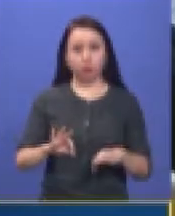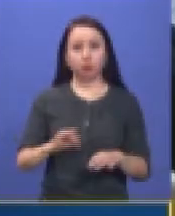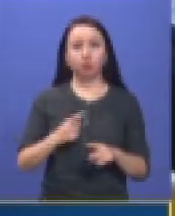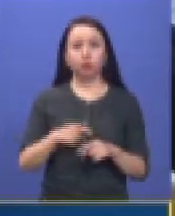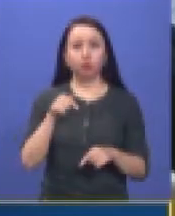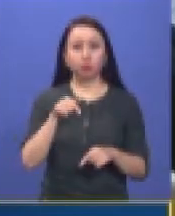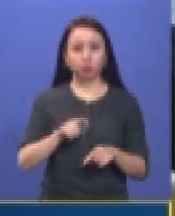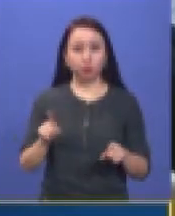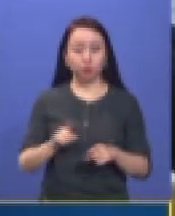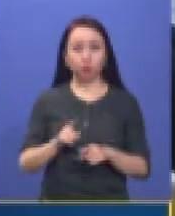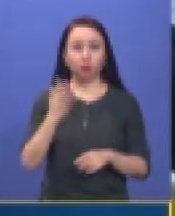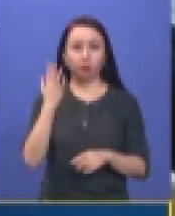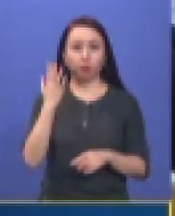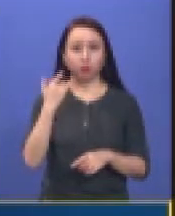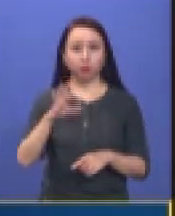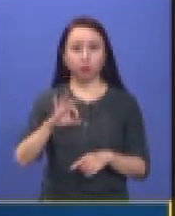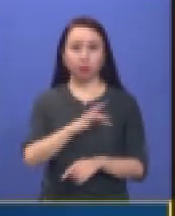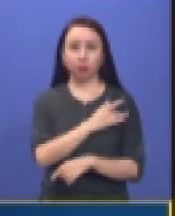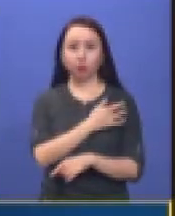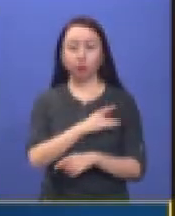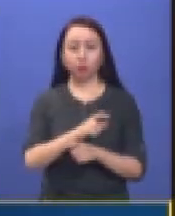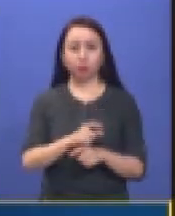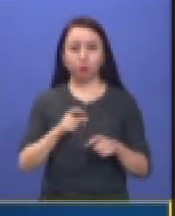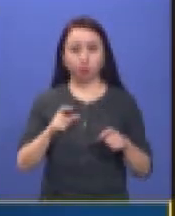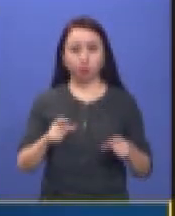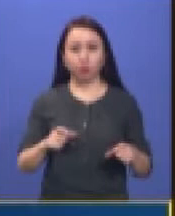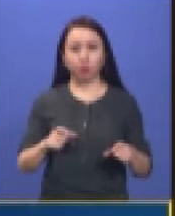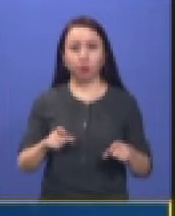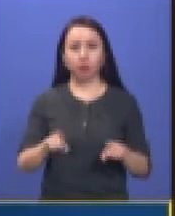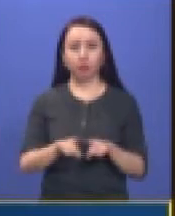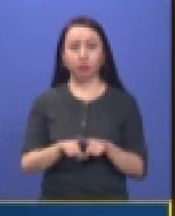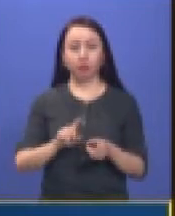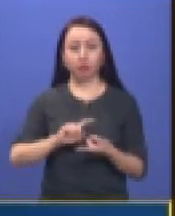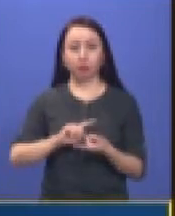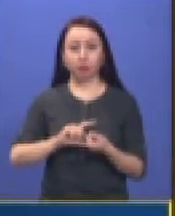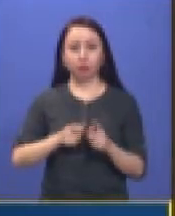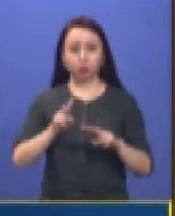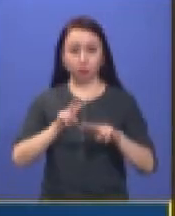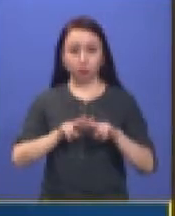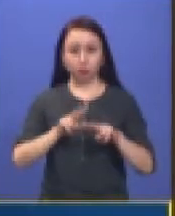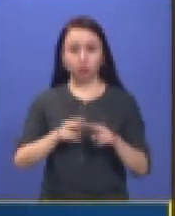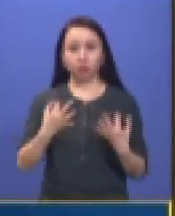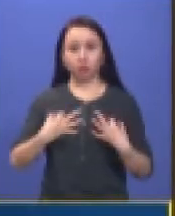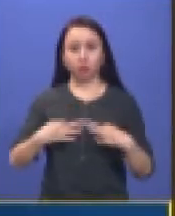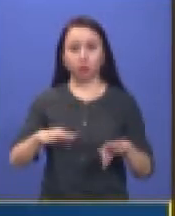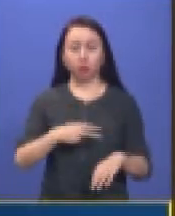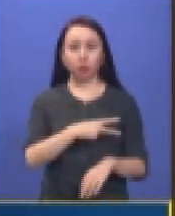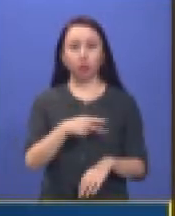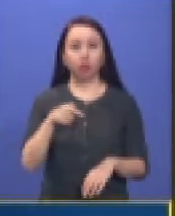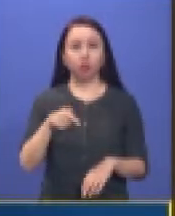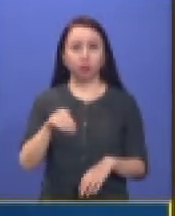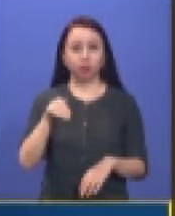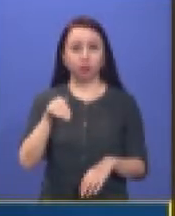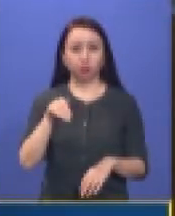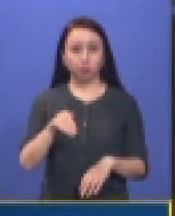преимущество заключается в большей легкости социально уязвимым людям так из исправительных учреждений освобождены